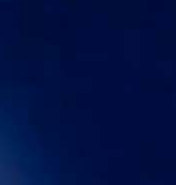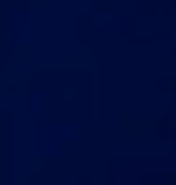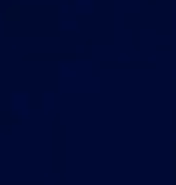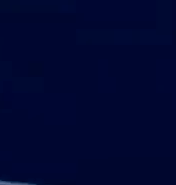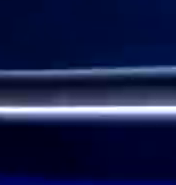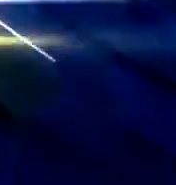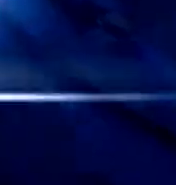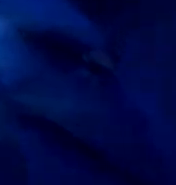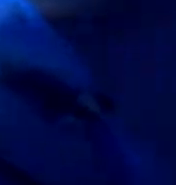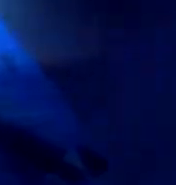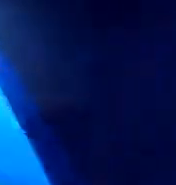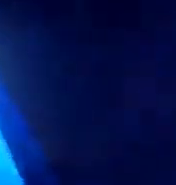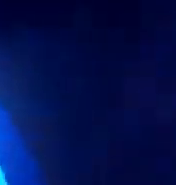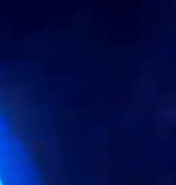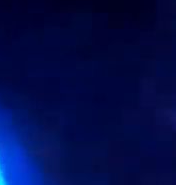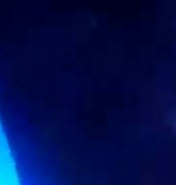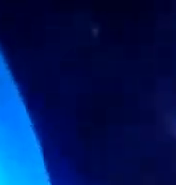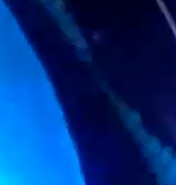으